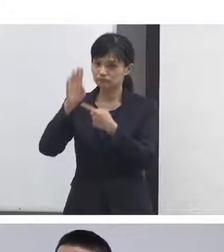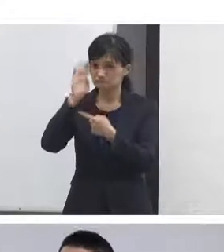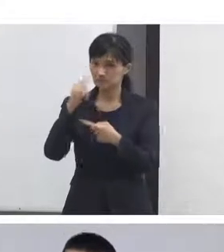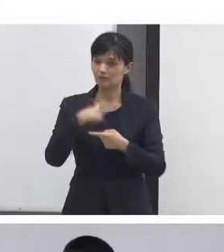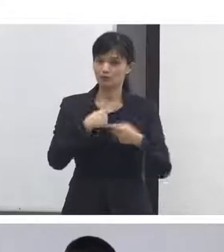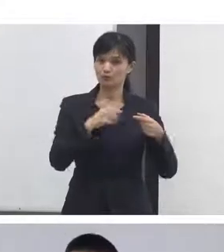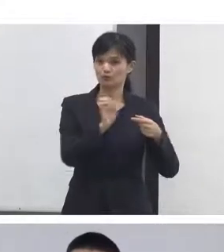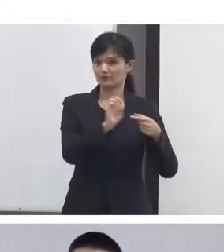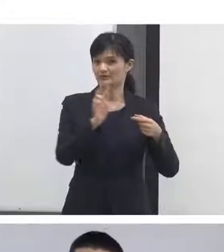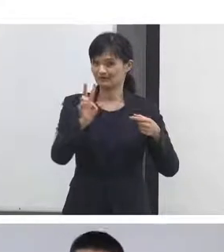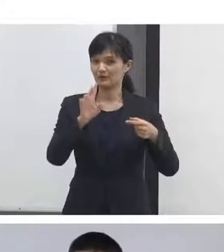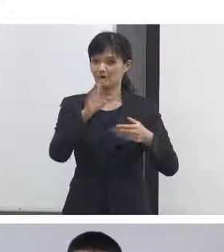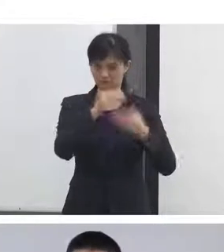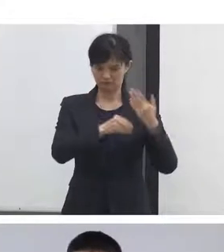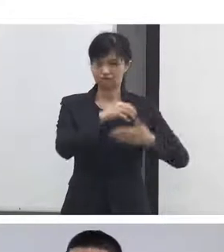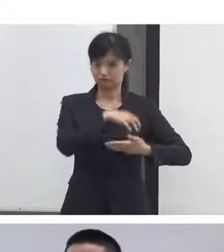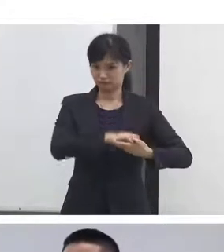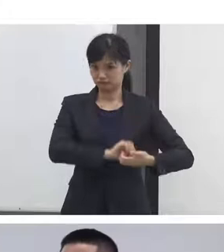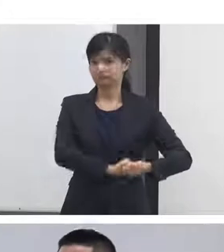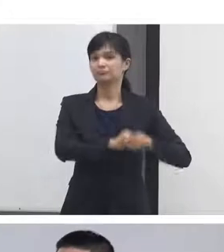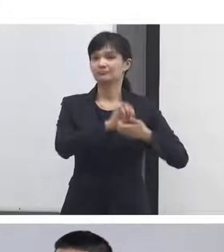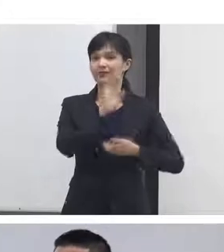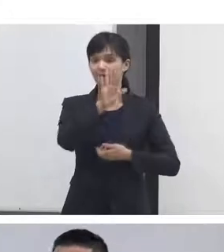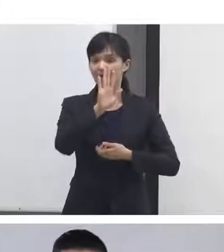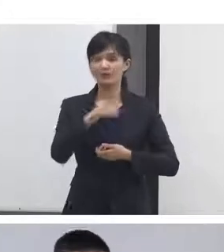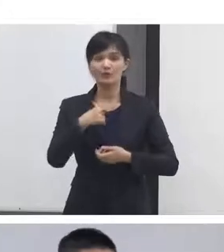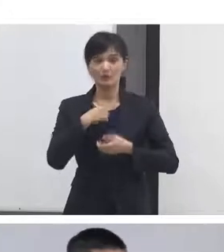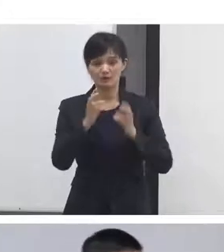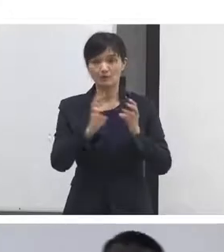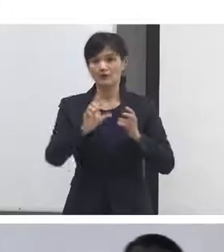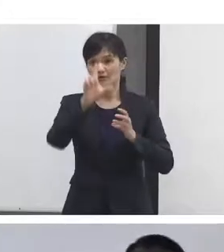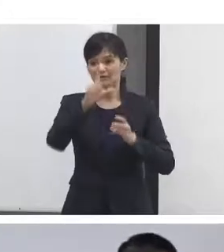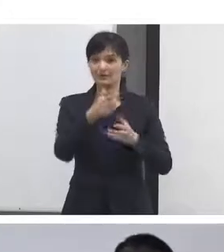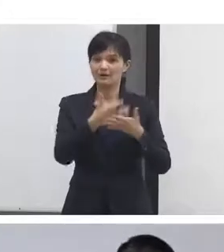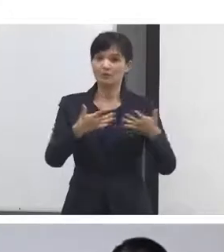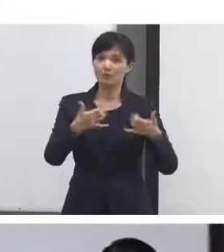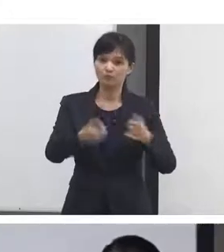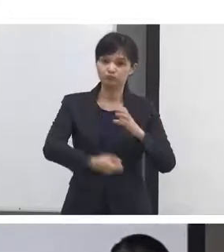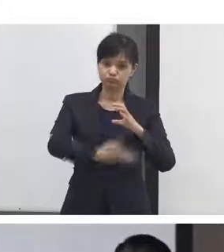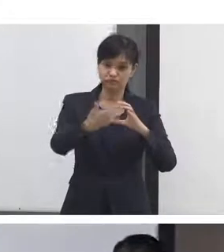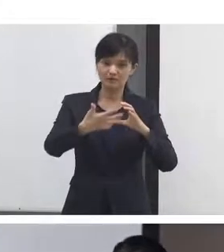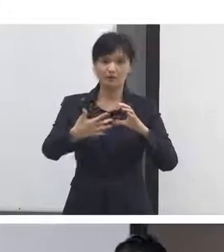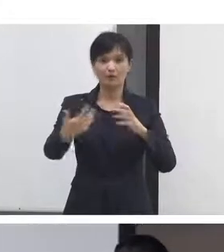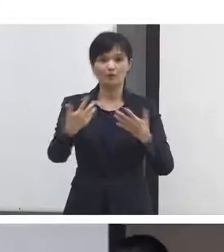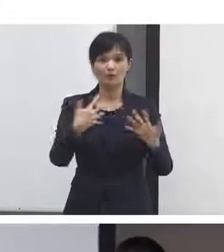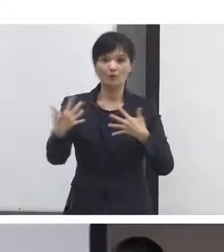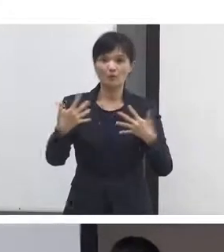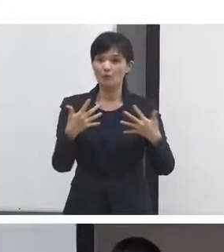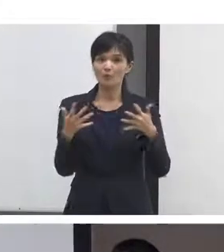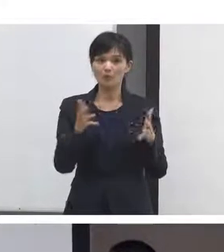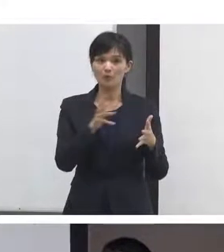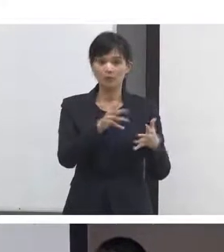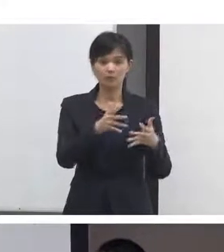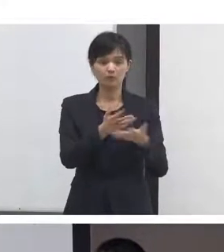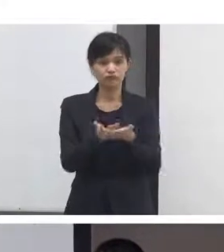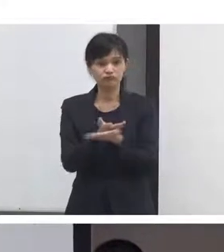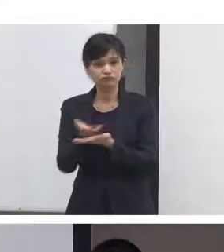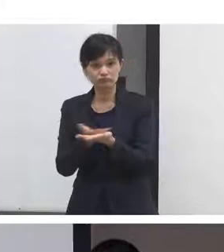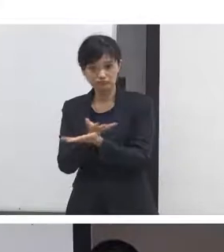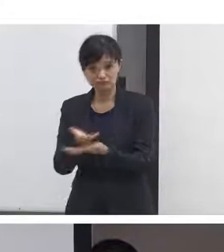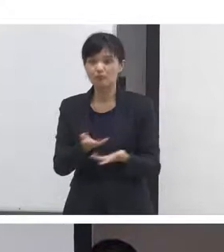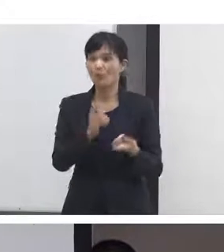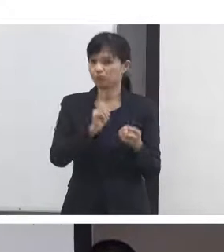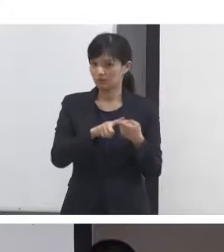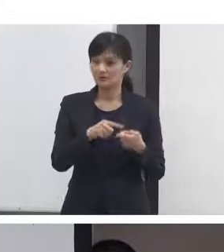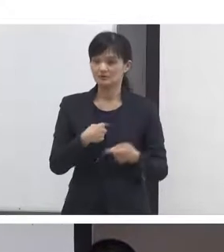有这个宣言，然后我们通常都是以线上共笔开放的方式提问，然后才能够确保多元意见的呈现等等，这是其